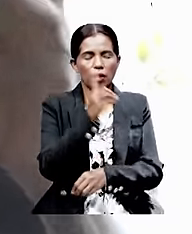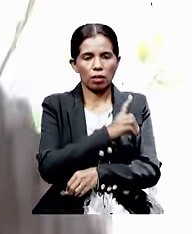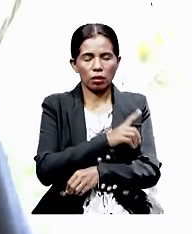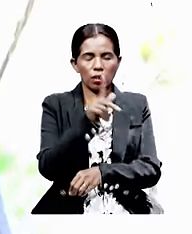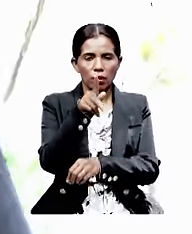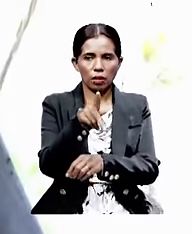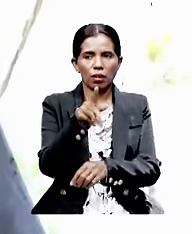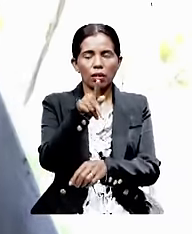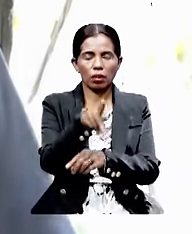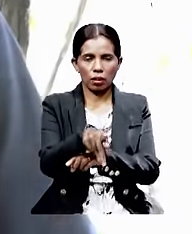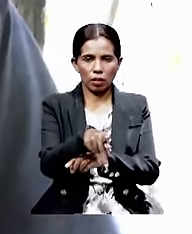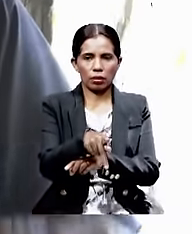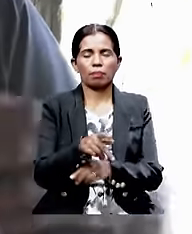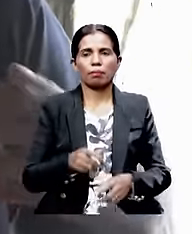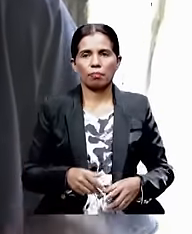lokrai kalan.